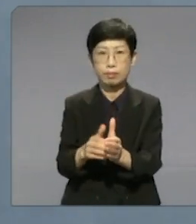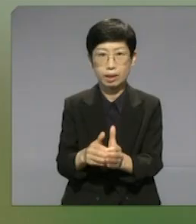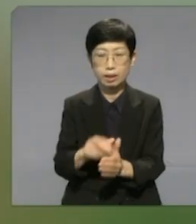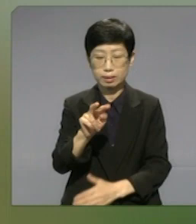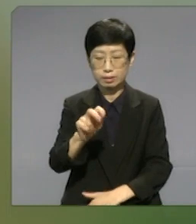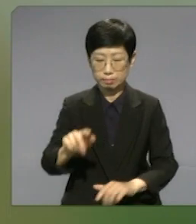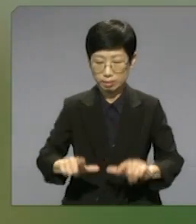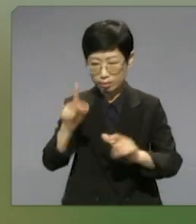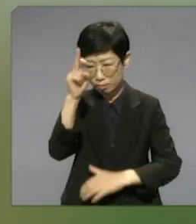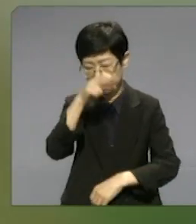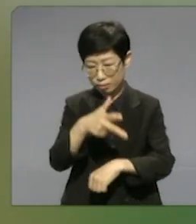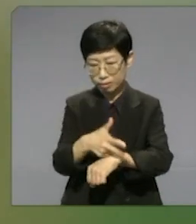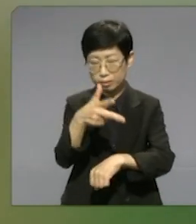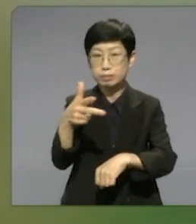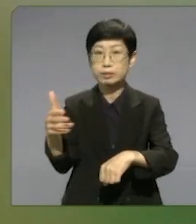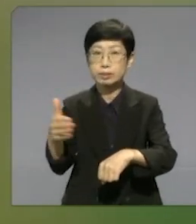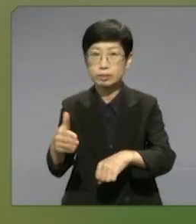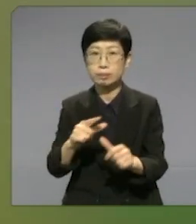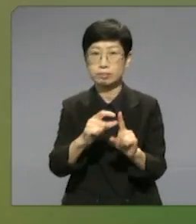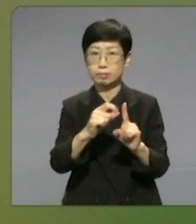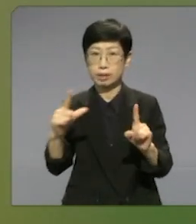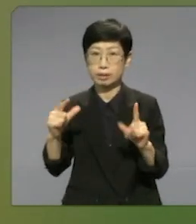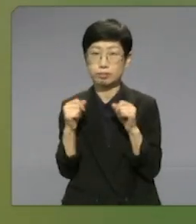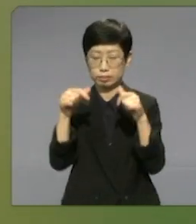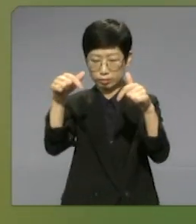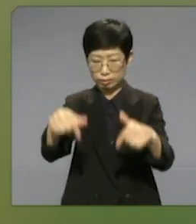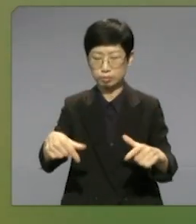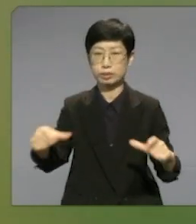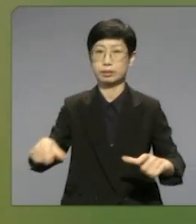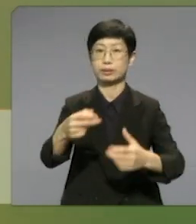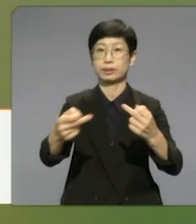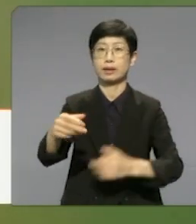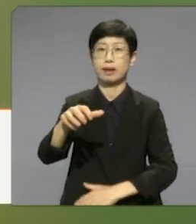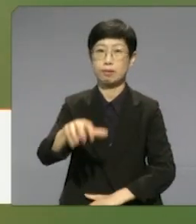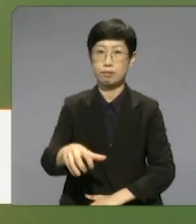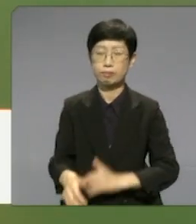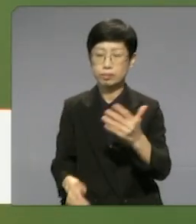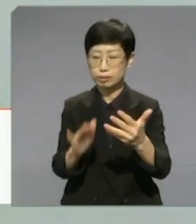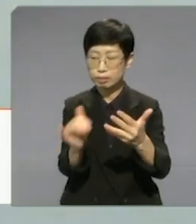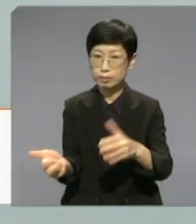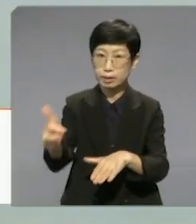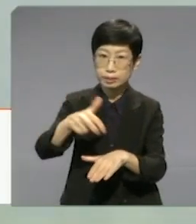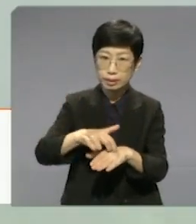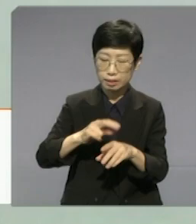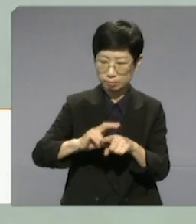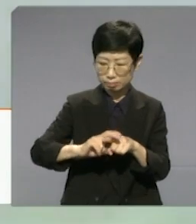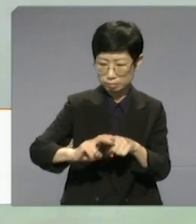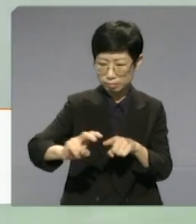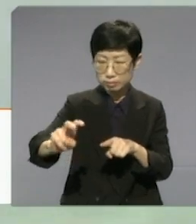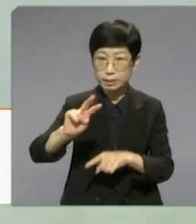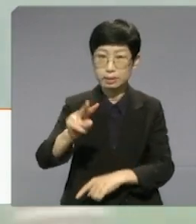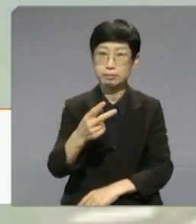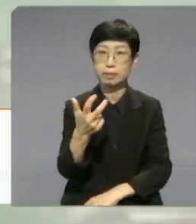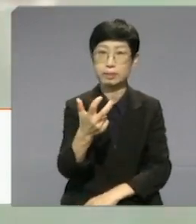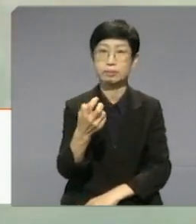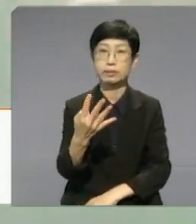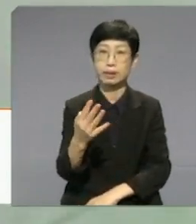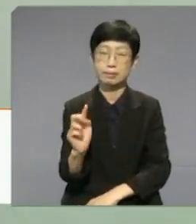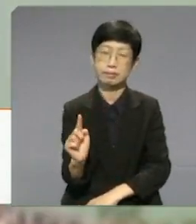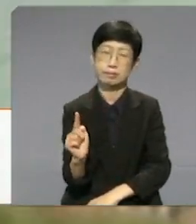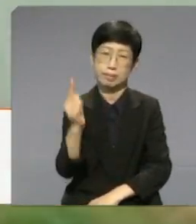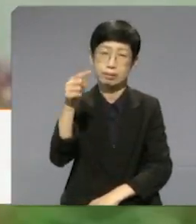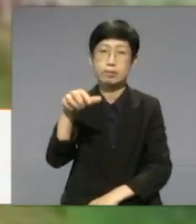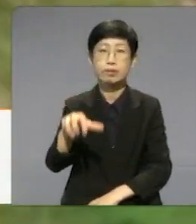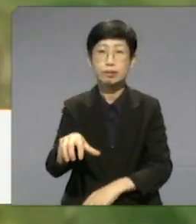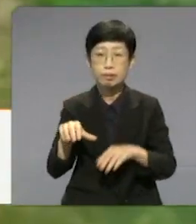시간 22일 오전 7시쯤 파키스탄 북서부 산악 지역에서 승객 8명을 태운 케이블카가 273m